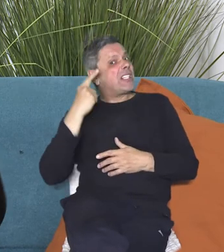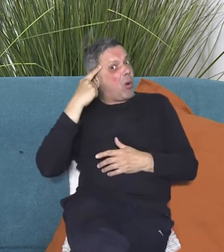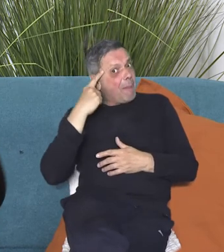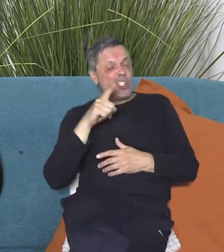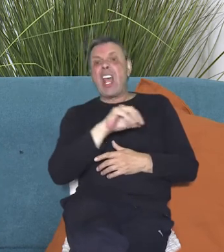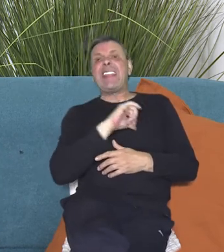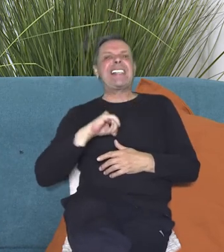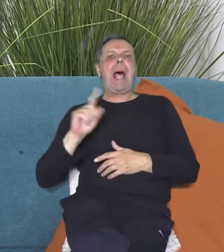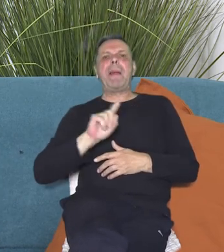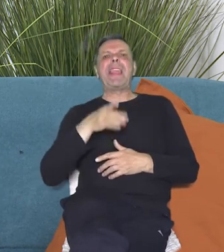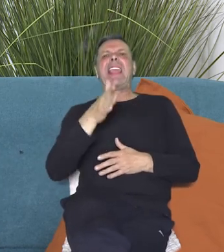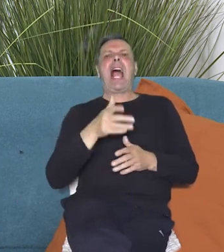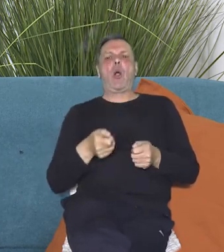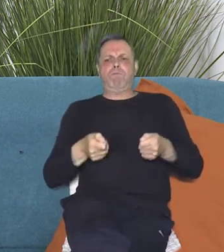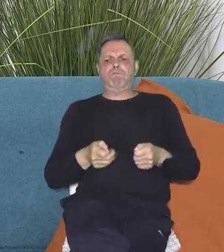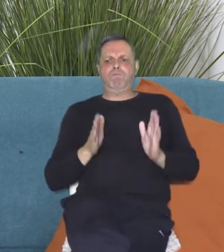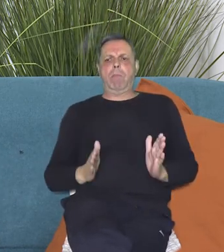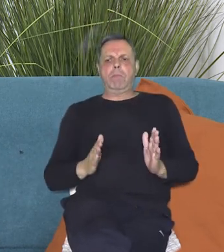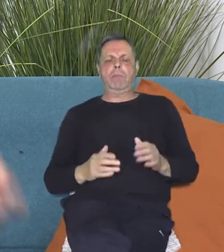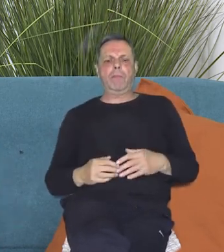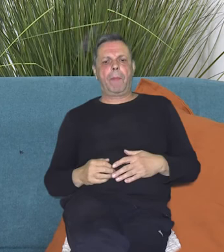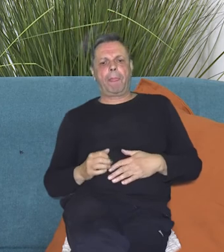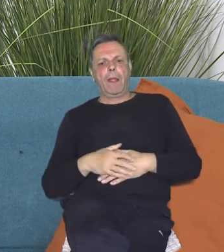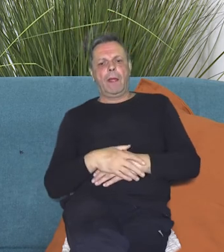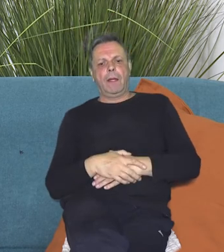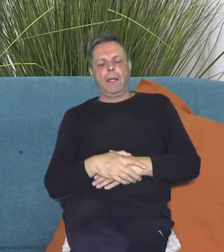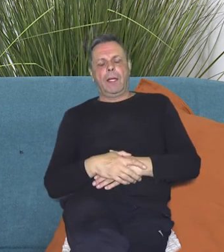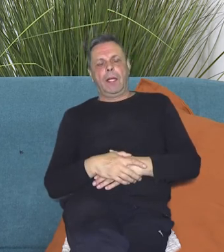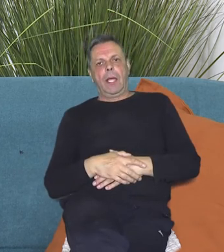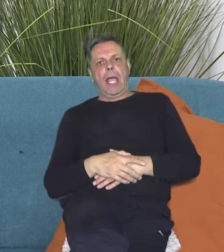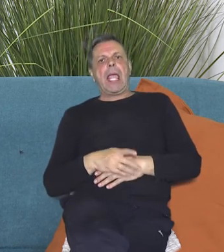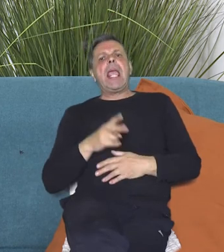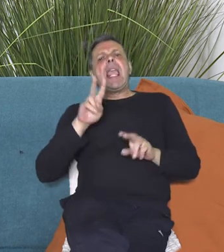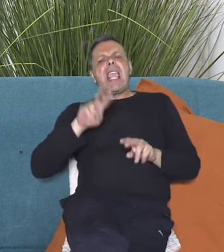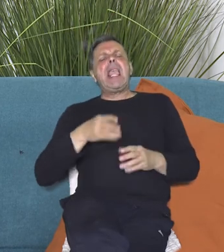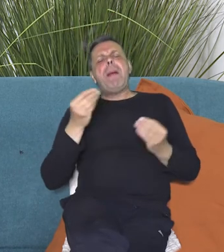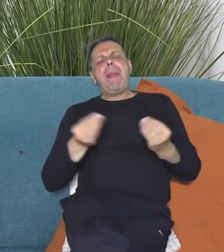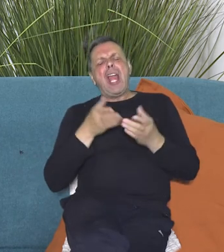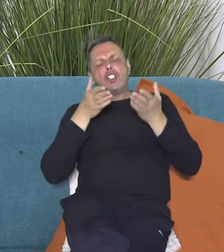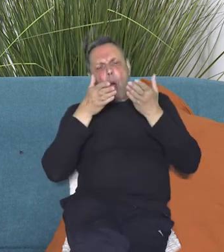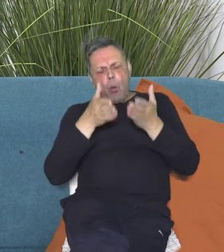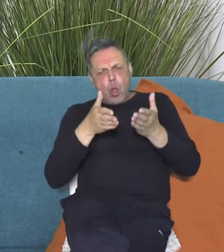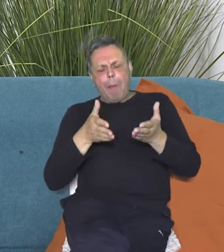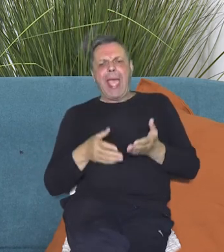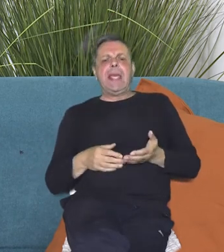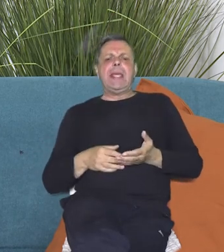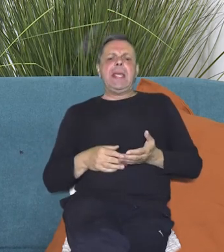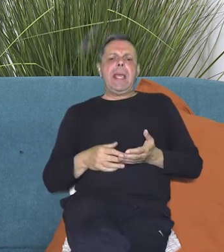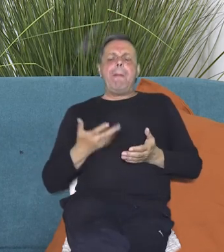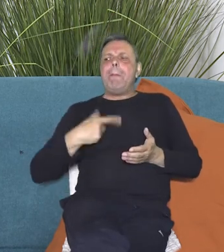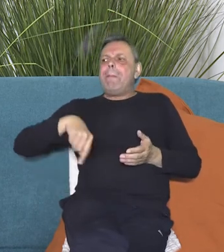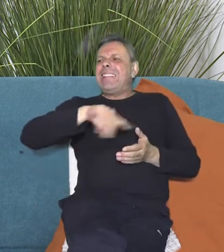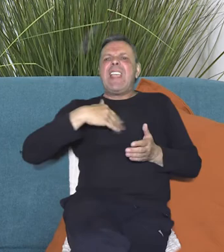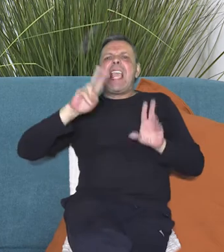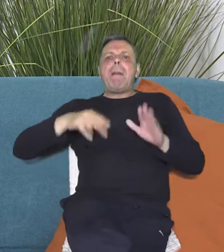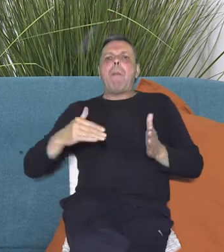za koga misliš da je sam nije tako decentan kao ti. Razumijete šta hoću reći? Da. Znači, ima nešto u tom, dobro, mislim, svi imamo,